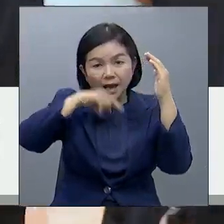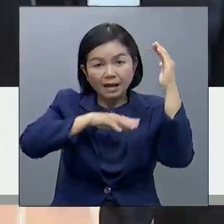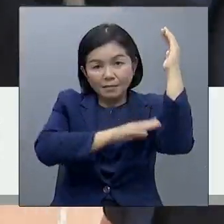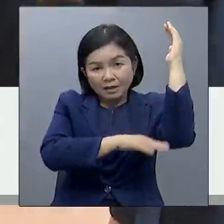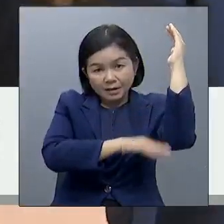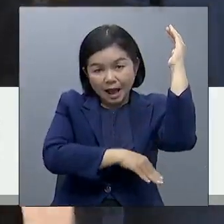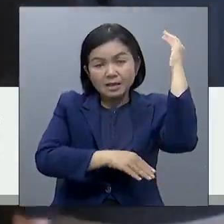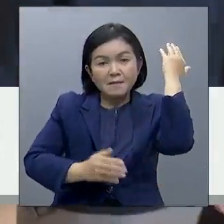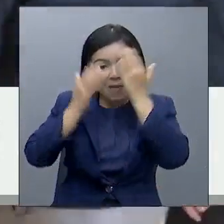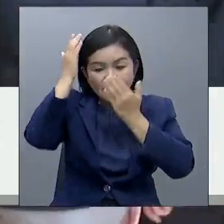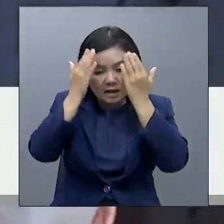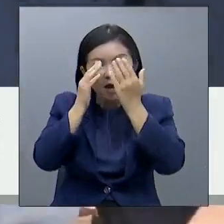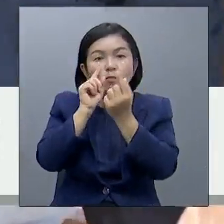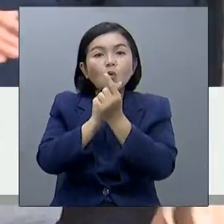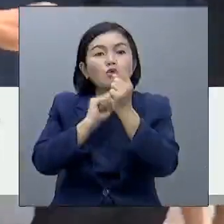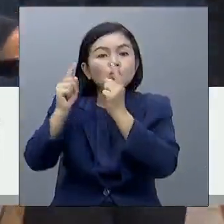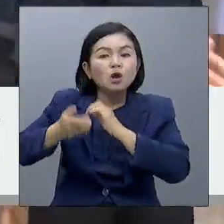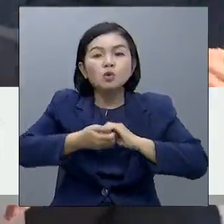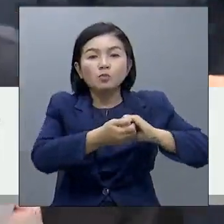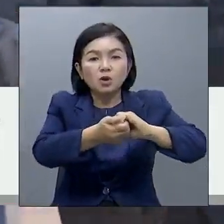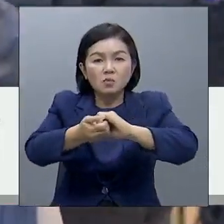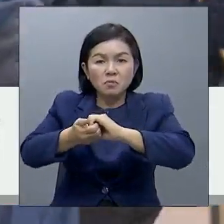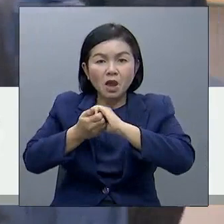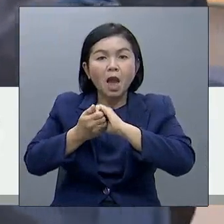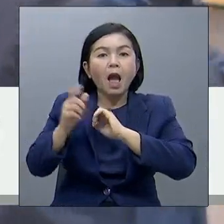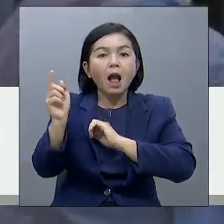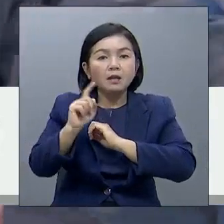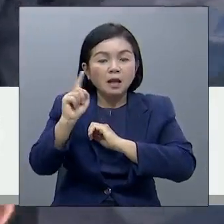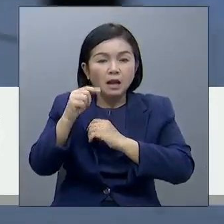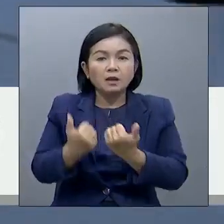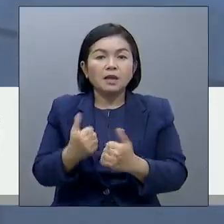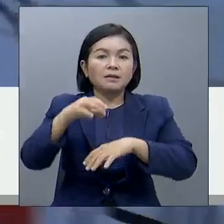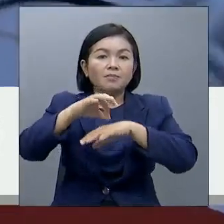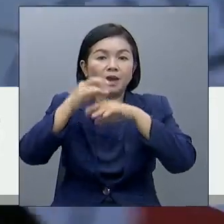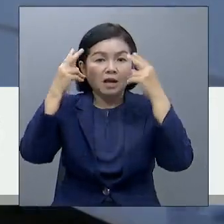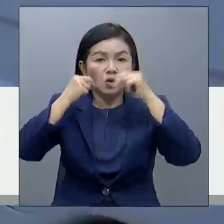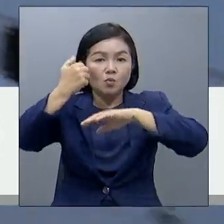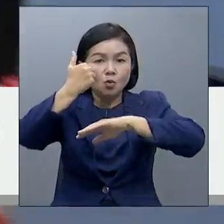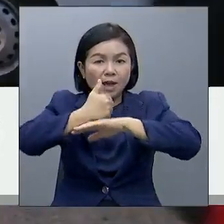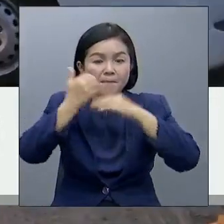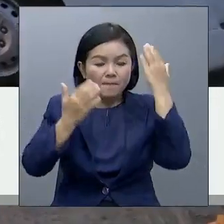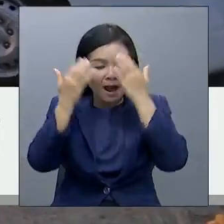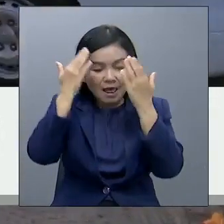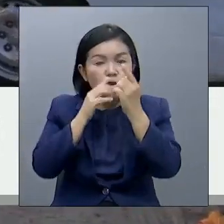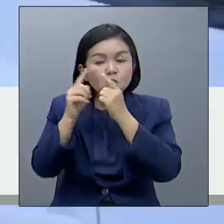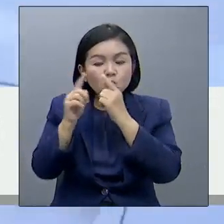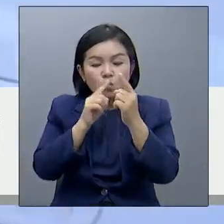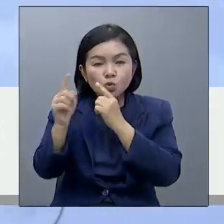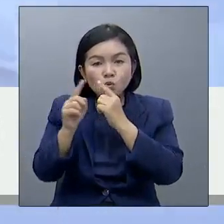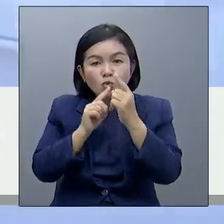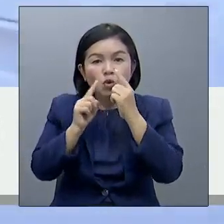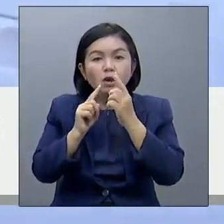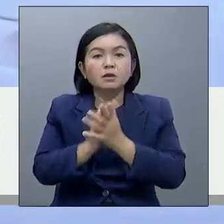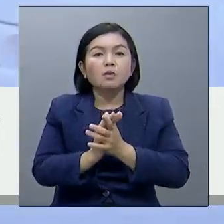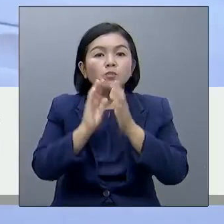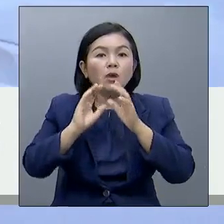มีกำหนดหารือทวิภาคีกับดาโตสรีอันวาอิบราฮิมนายกรัฐมนตรีมาเลเซียเพื่อผลักดันประเด็นที่ผู้นำทั้งสองฝ่